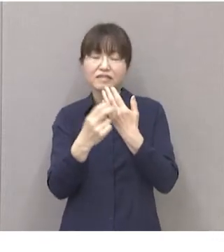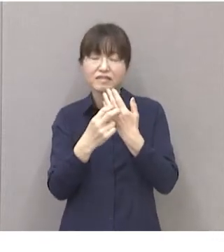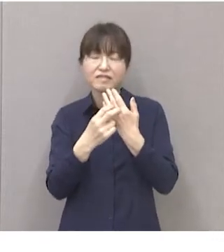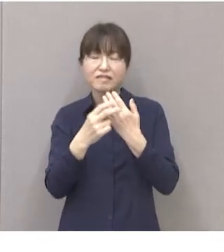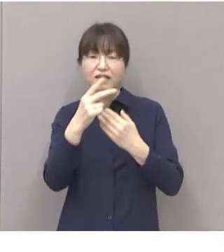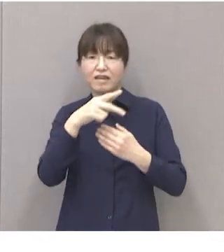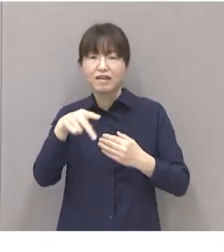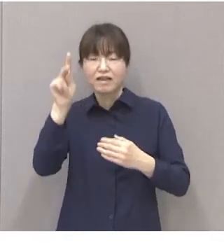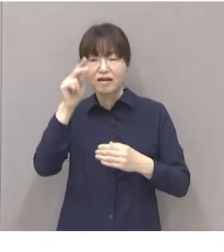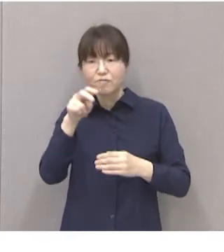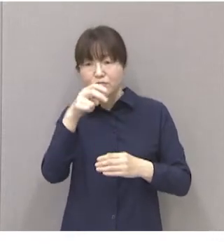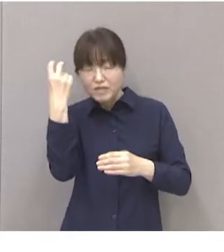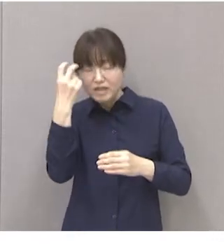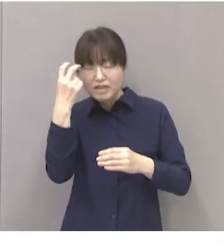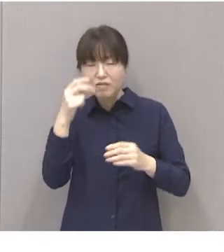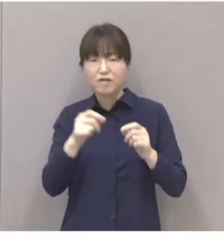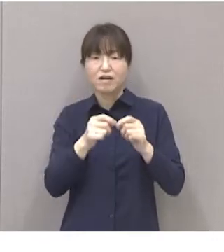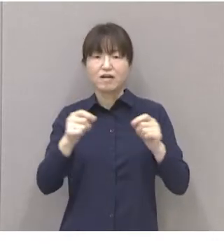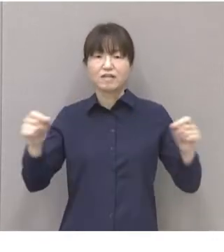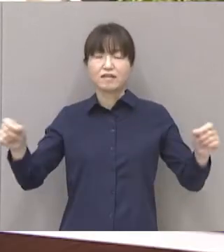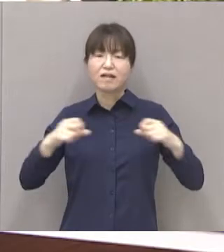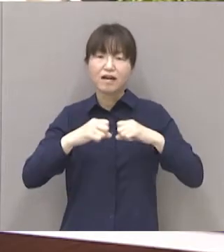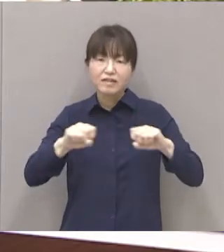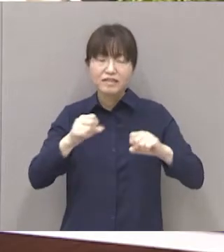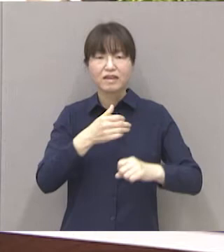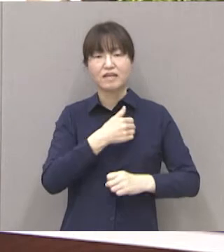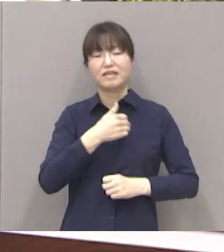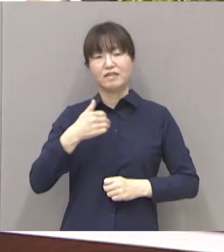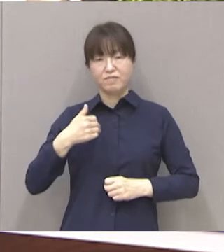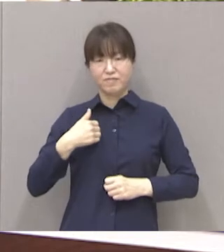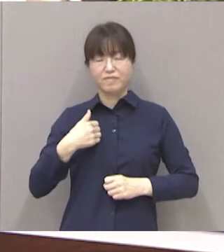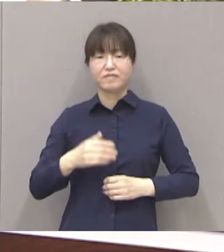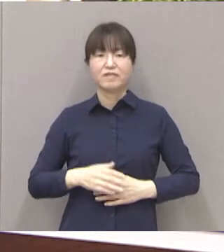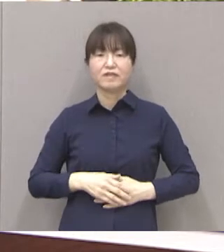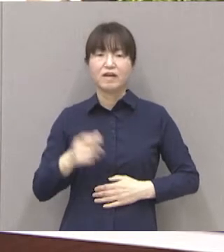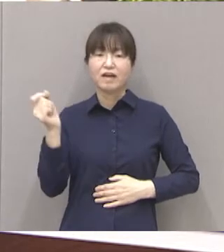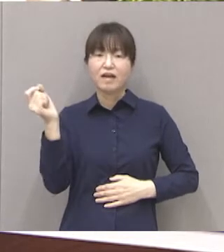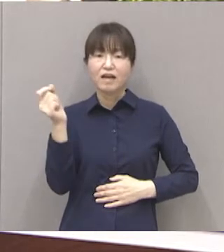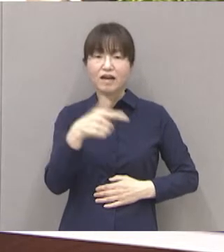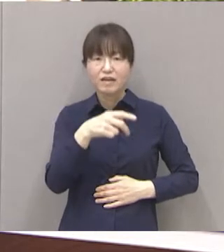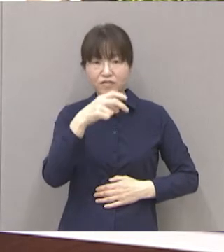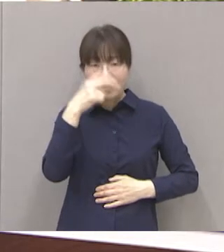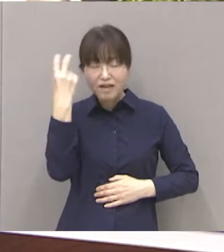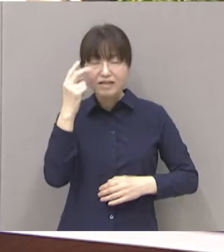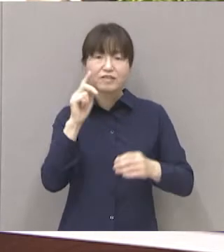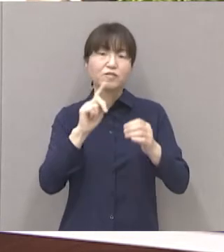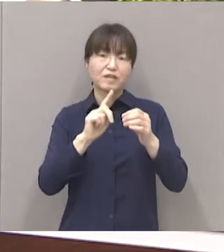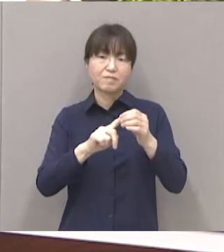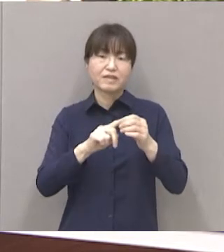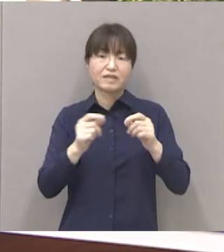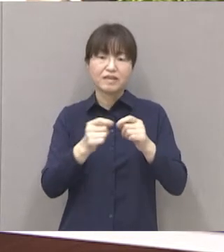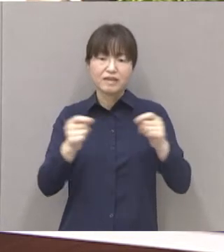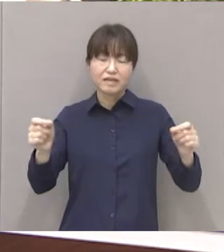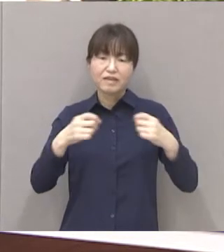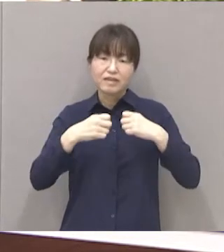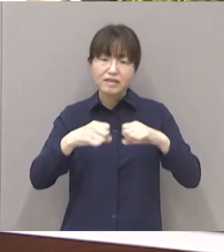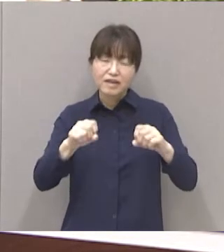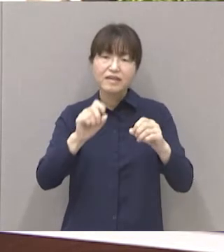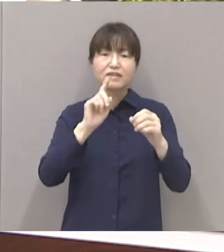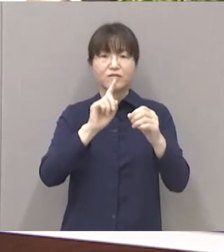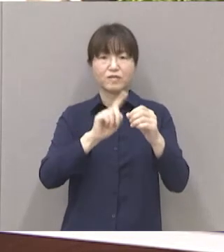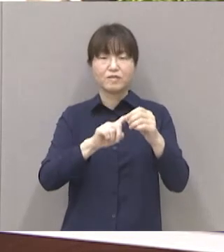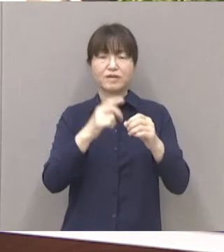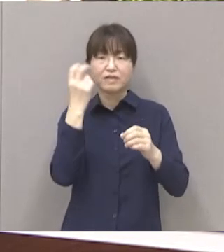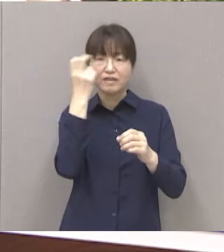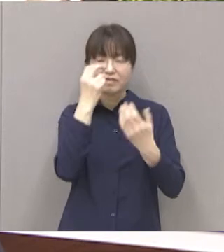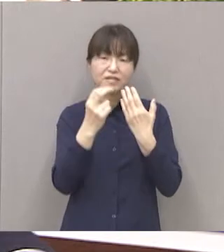まあ長生きできるがんということがわかっていますのでやはり早期発見のためにそして長生きするためにもぜひ系新を